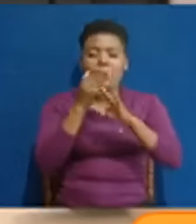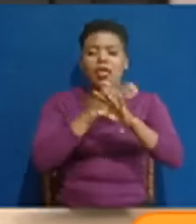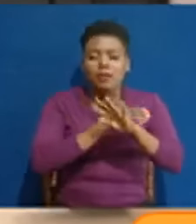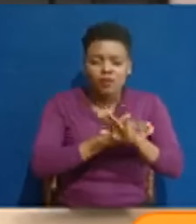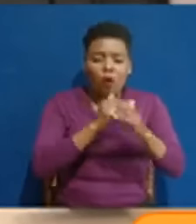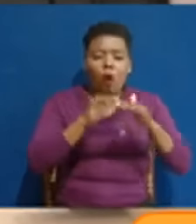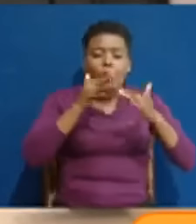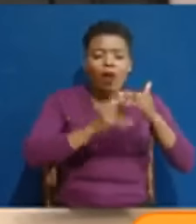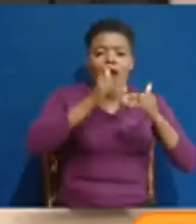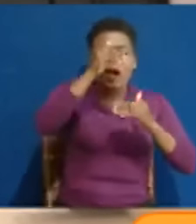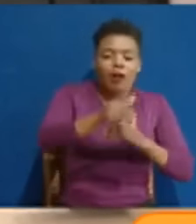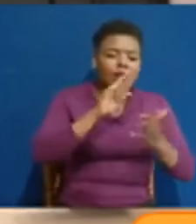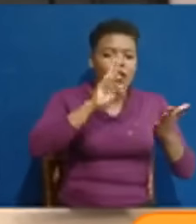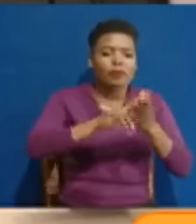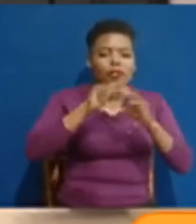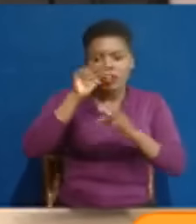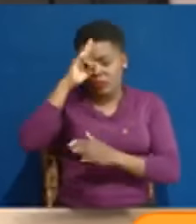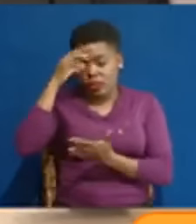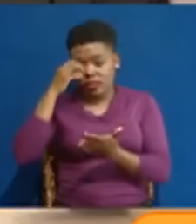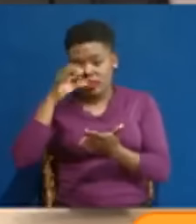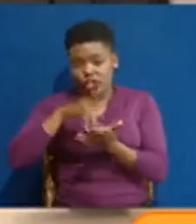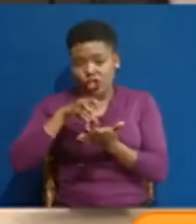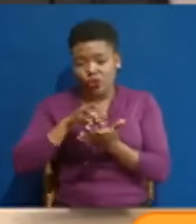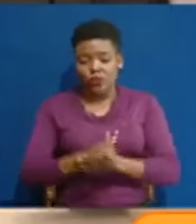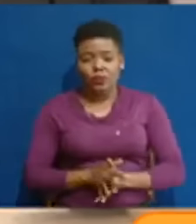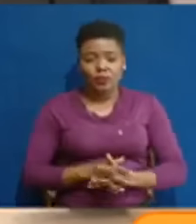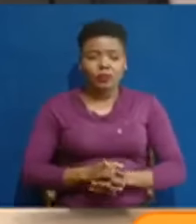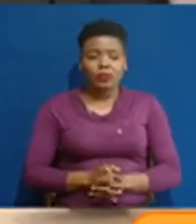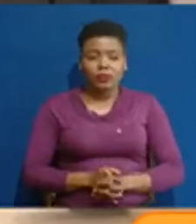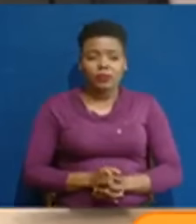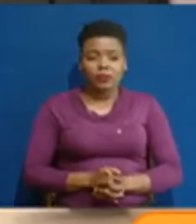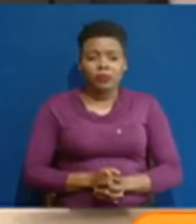kabla na baada ya tukio kuripotiwa. Franklin Wala, Runinga ya Citizen.